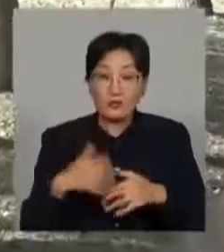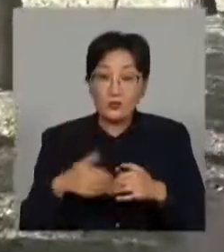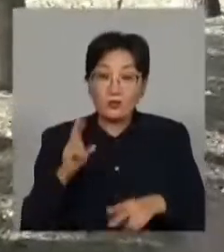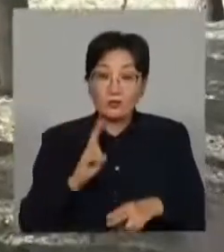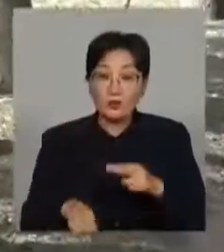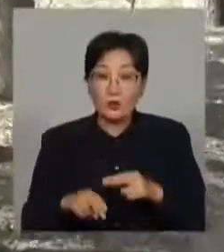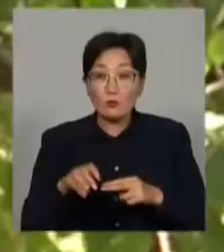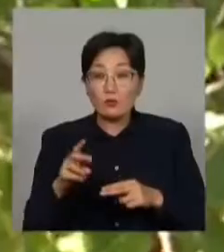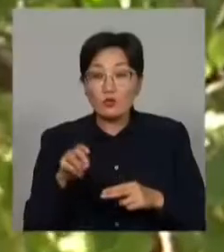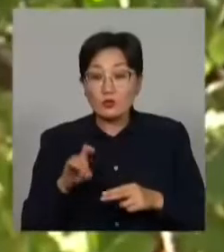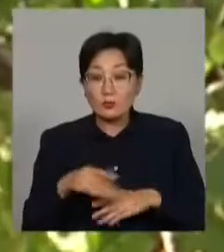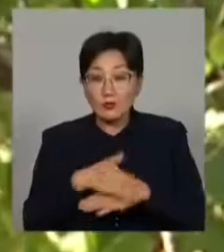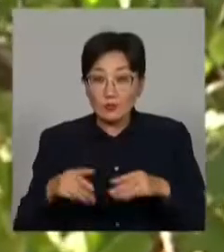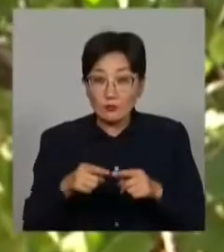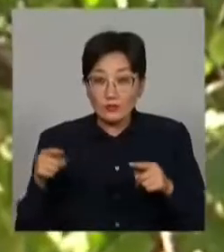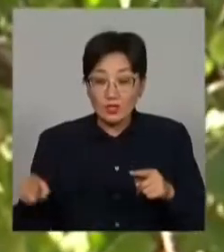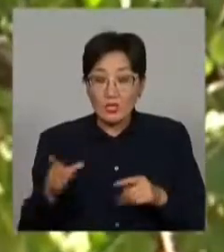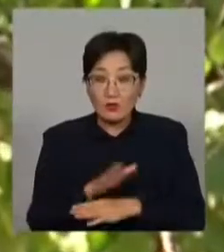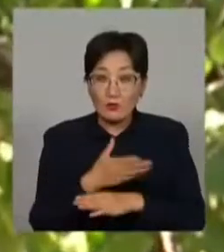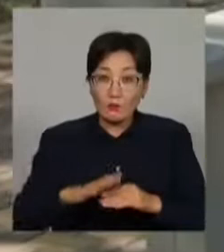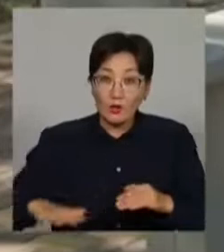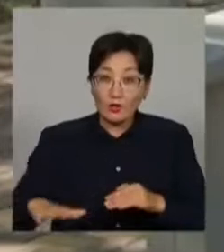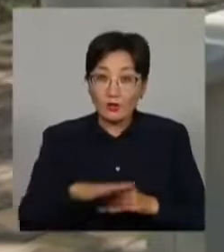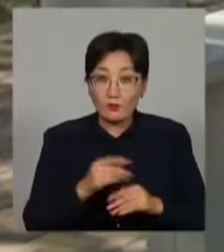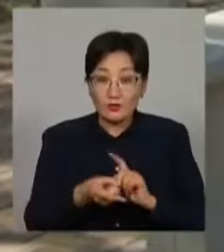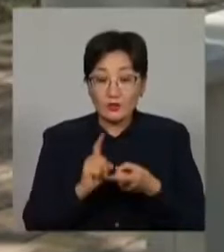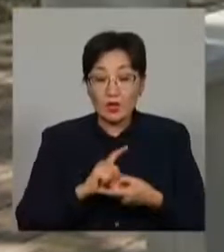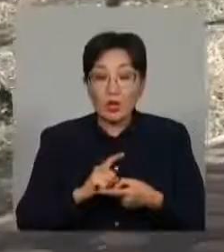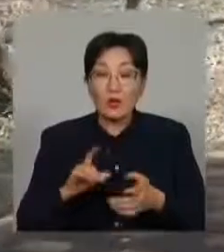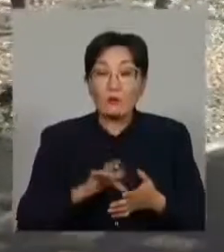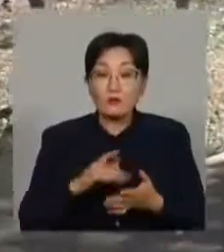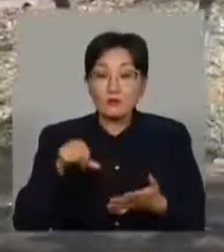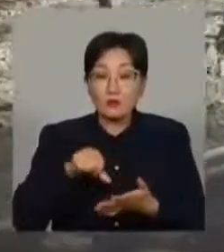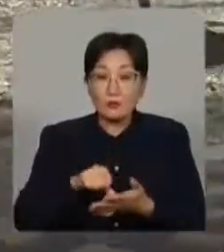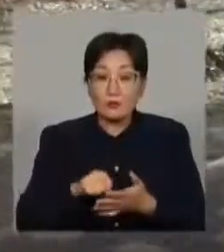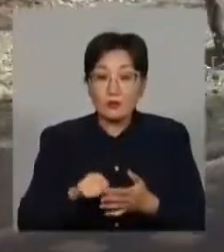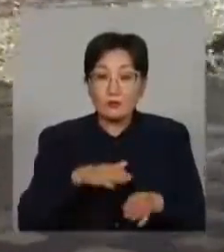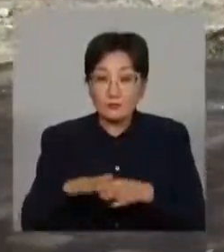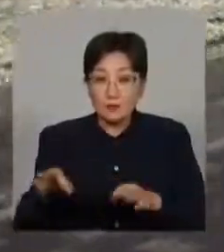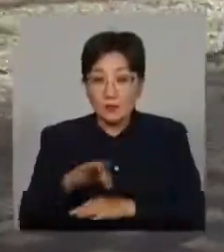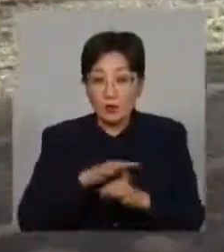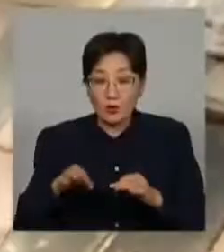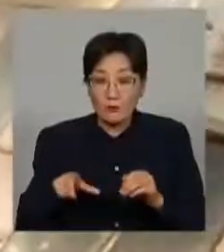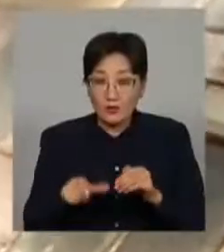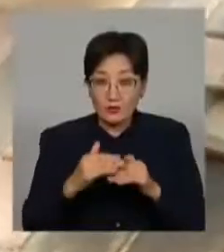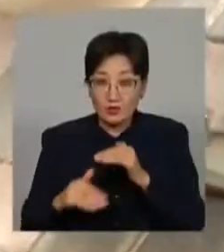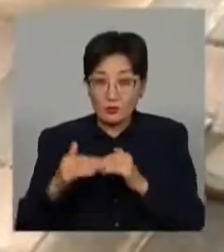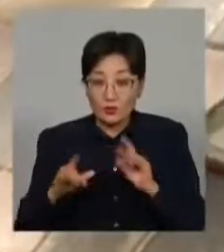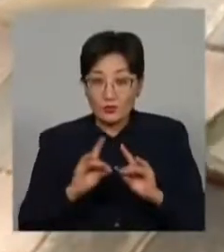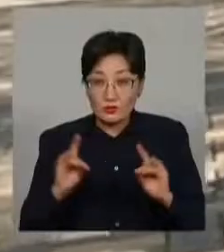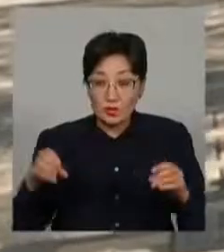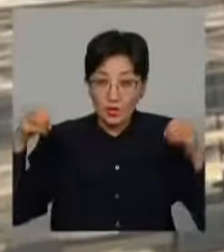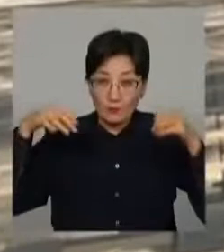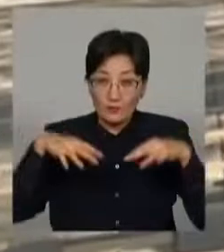Яссауи мен Момышұлы көшесінің аралығы серуендеу аймағы болады. Бюджетке қатысу аясында қолға алынған жобада асфальттау жасалып, орындықтар мен